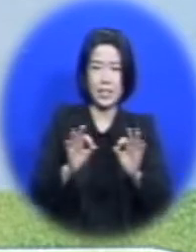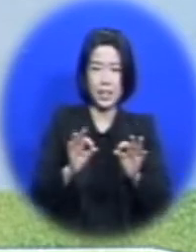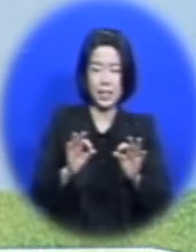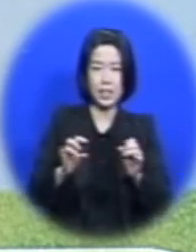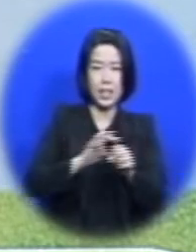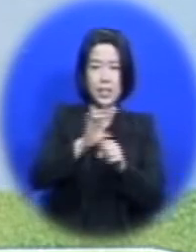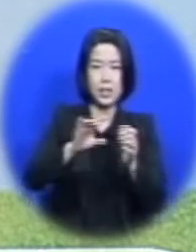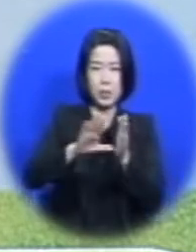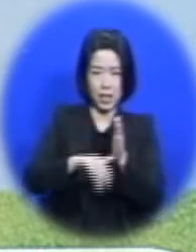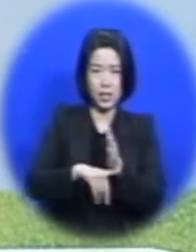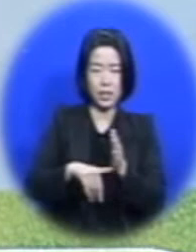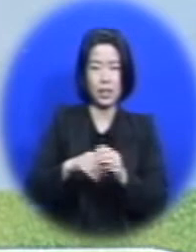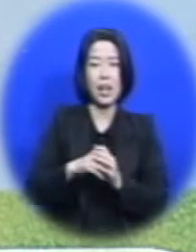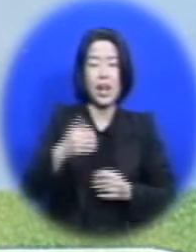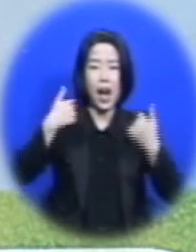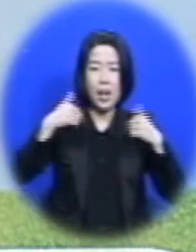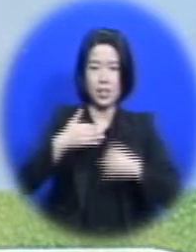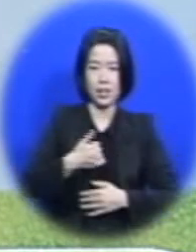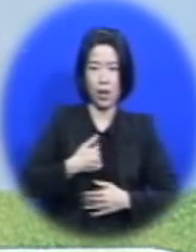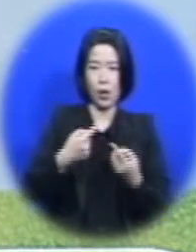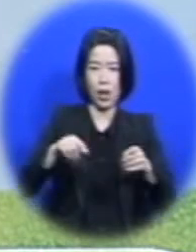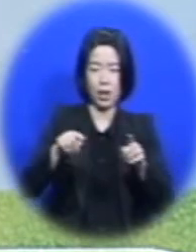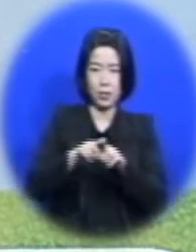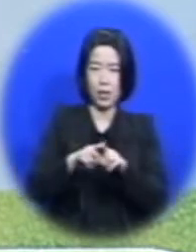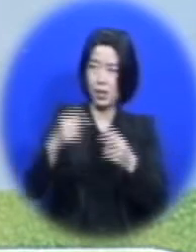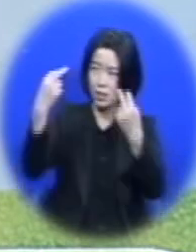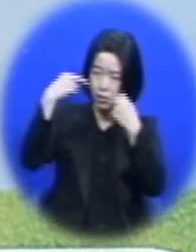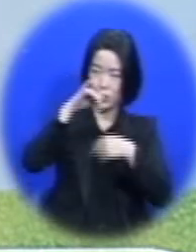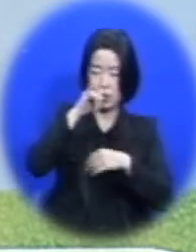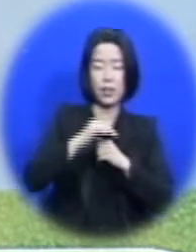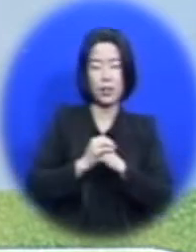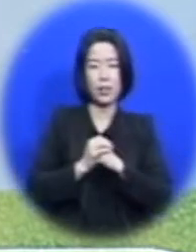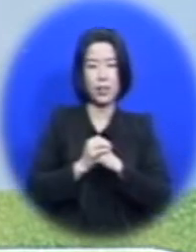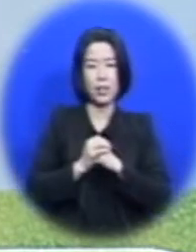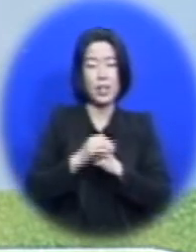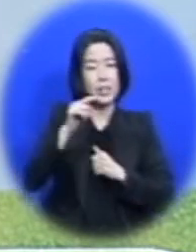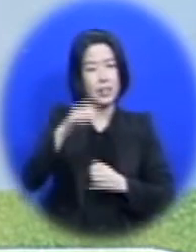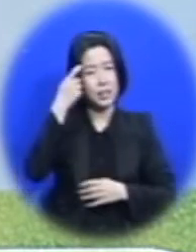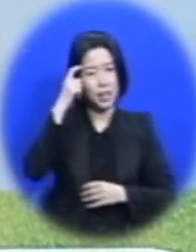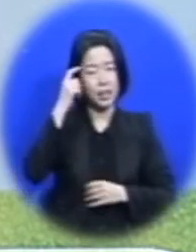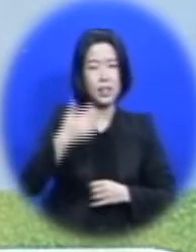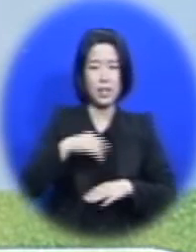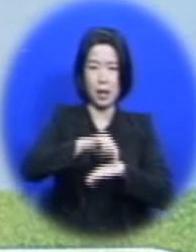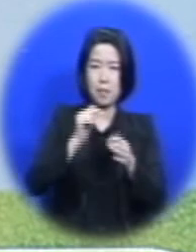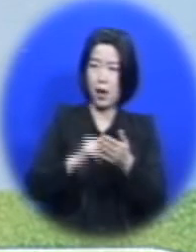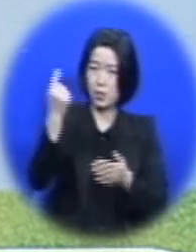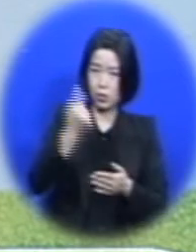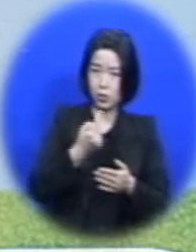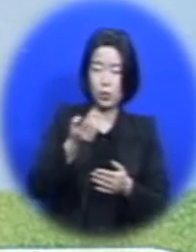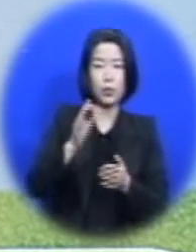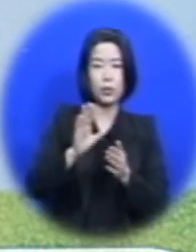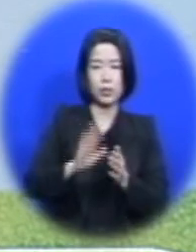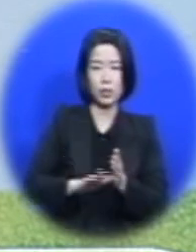24시간 늘 나와 나를 지켜보고 계시던 그 생각이 제 마음에 들어 오는데